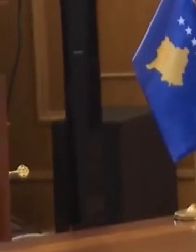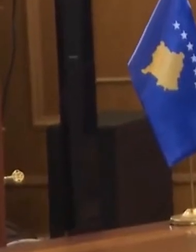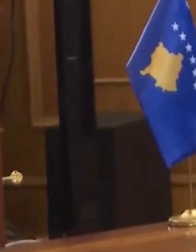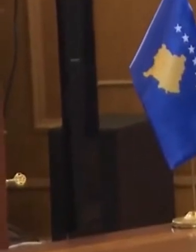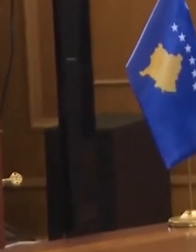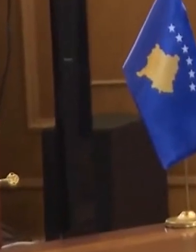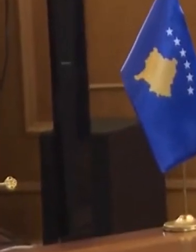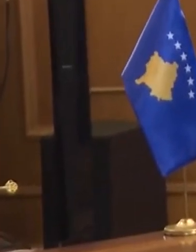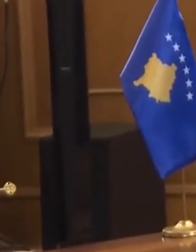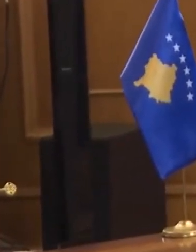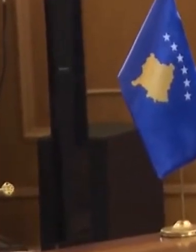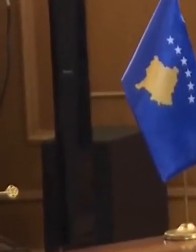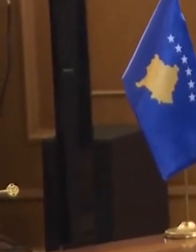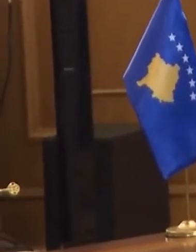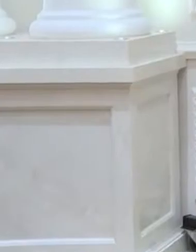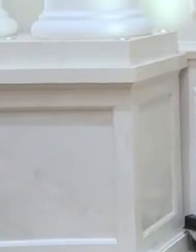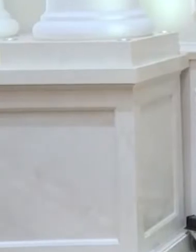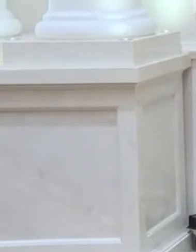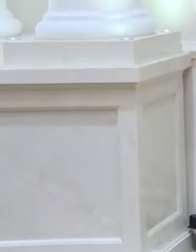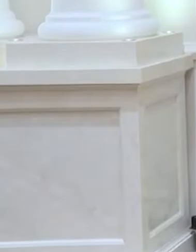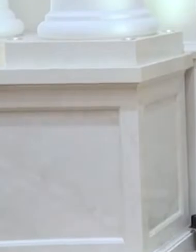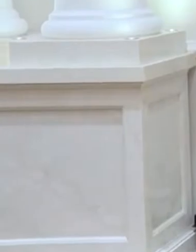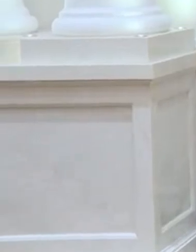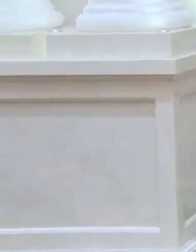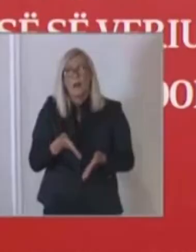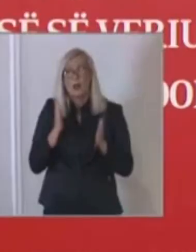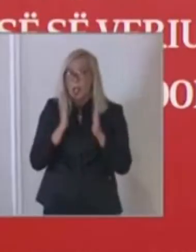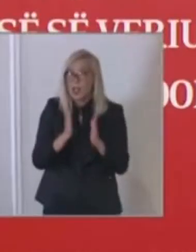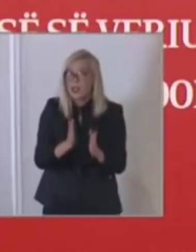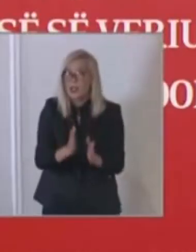vendeve, duke potencuar këtu autostradën Shkup-Vlac.